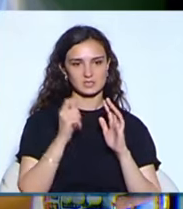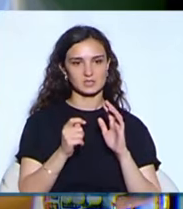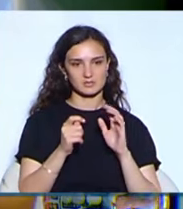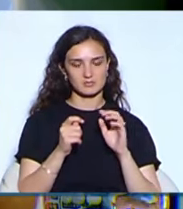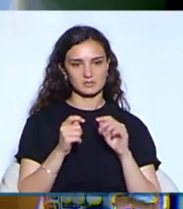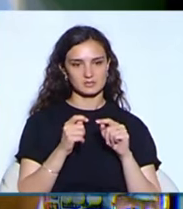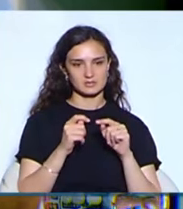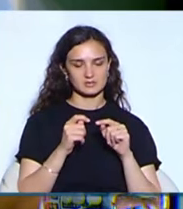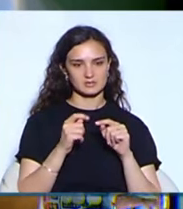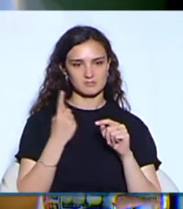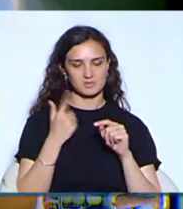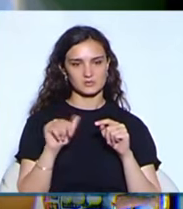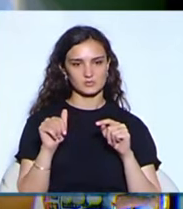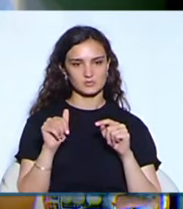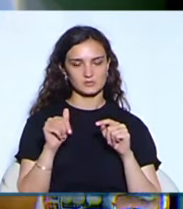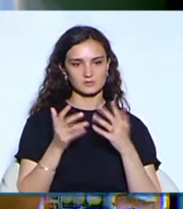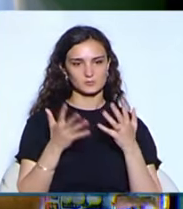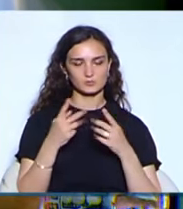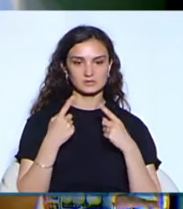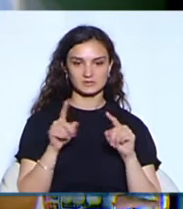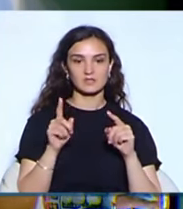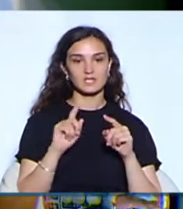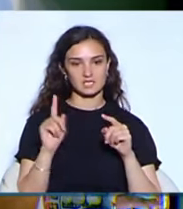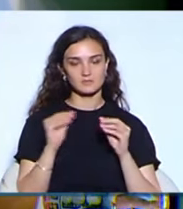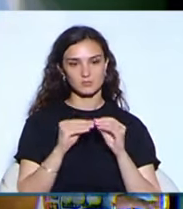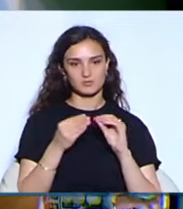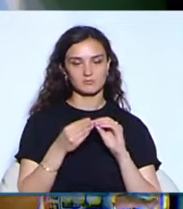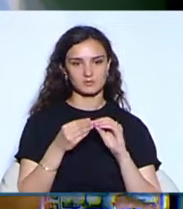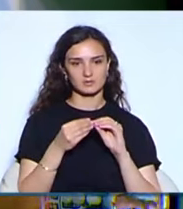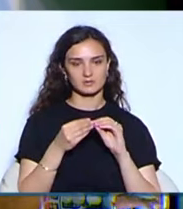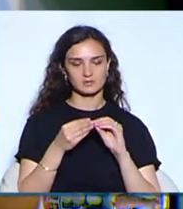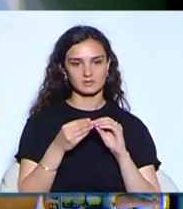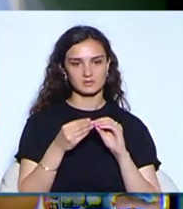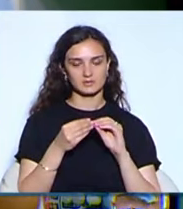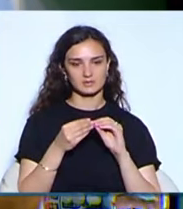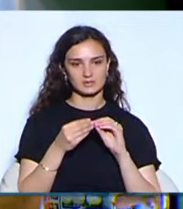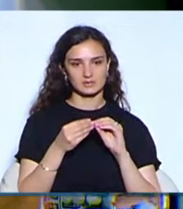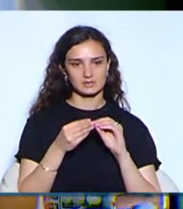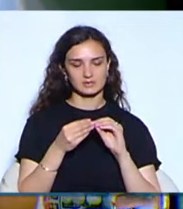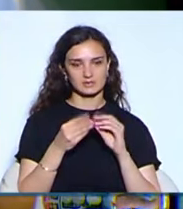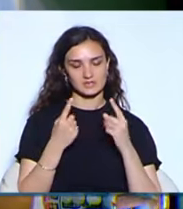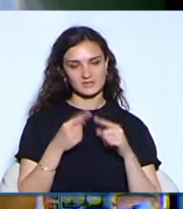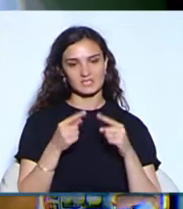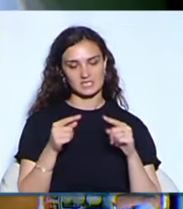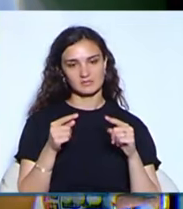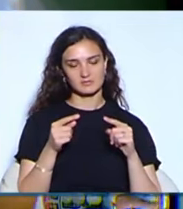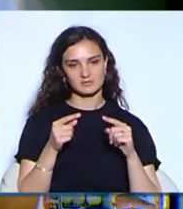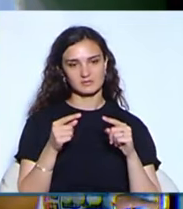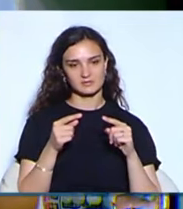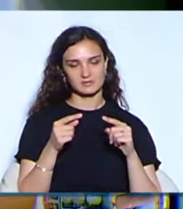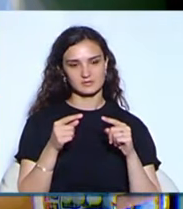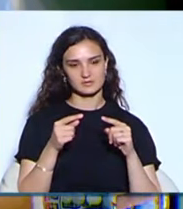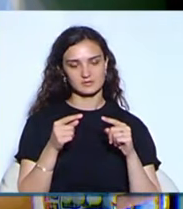კომპლექსურად. ხა მარტო თქვათ ეს არის თუ სხვა მხრივაც არის ის თქვათ გამოვლინებები, სხვა ესეთი